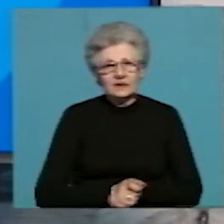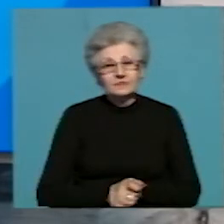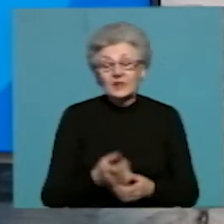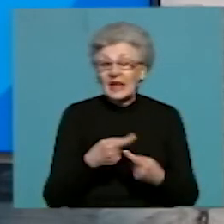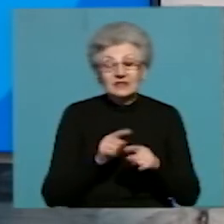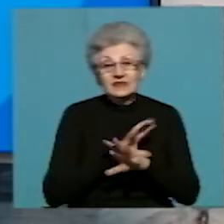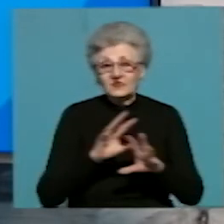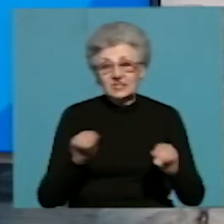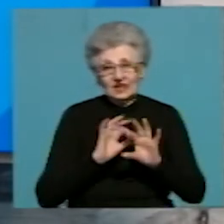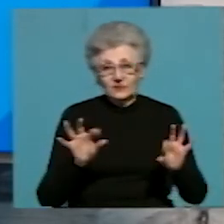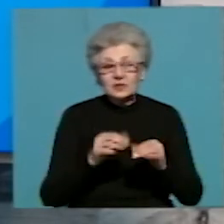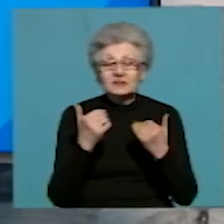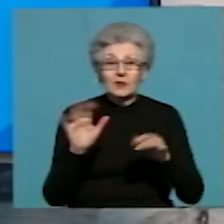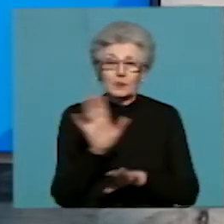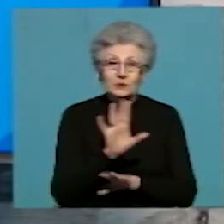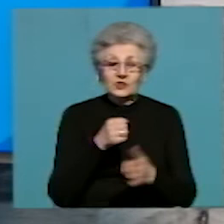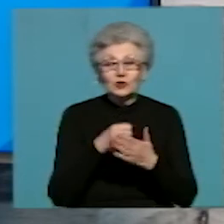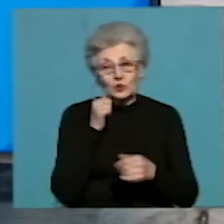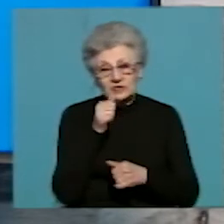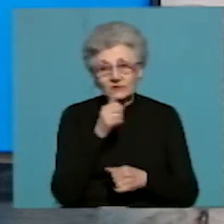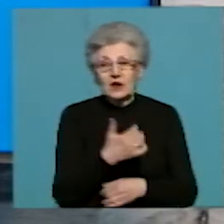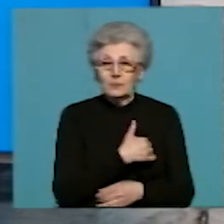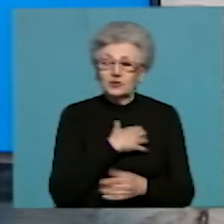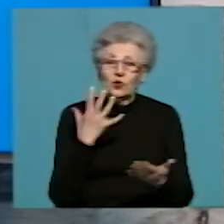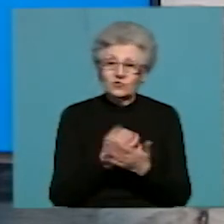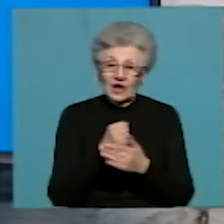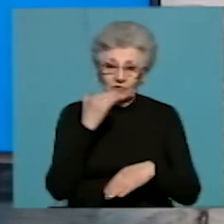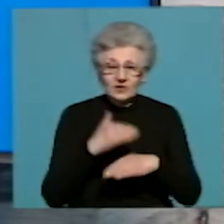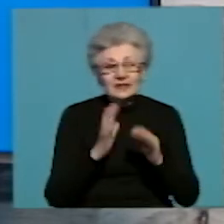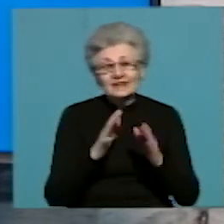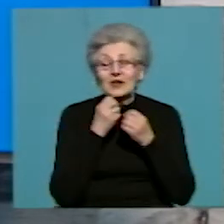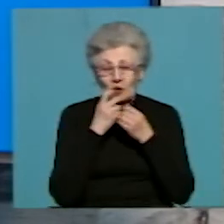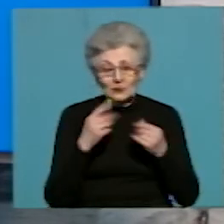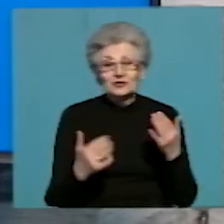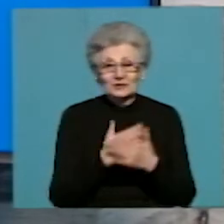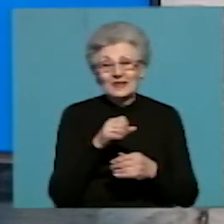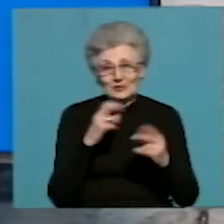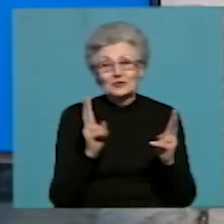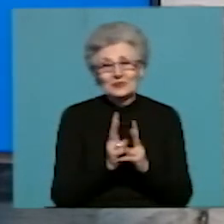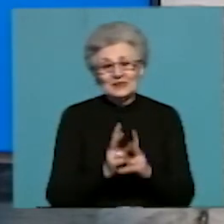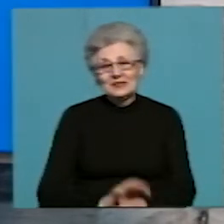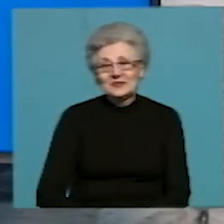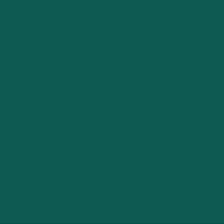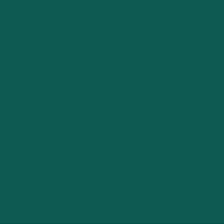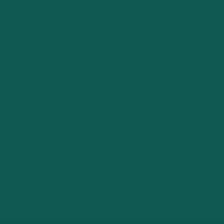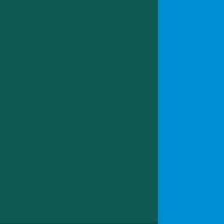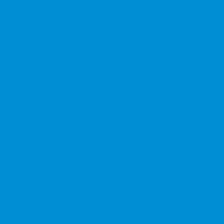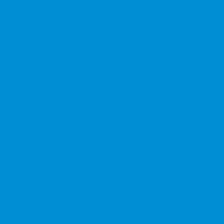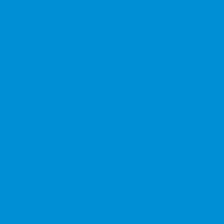Наразі це вся інформація. З вами прощаюся до завтра. Бажаю вдалого вечора та тільки хороших новин. До зустрічі в ефірі.